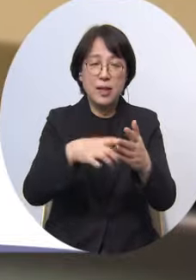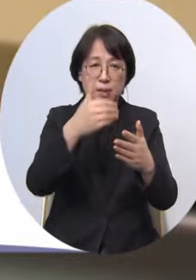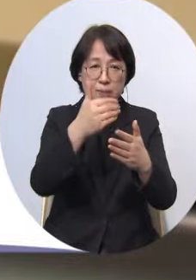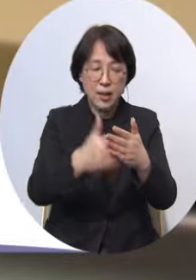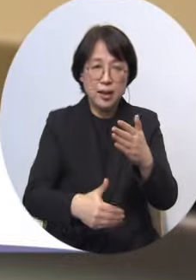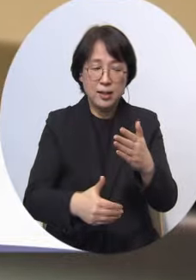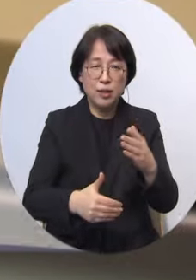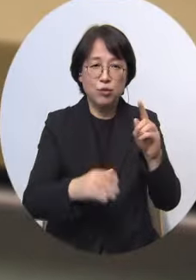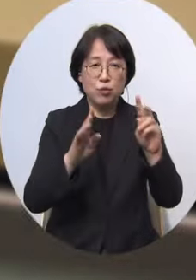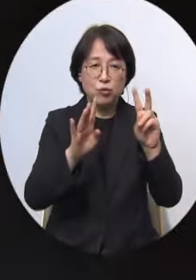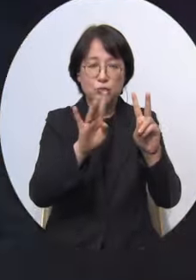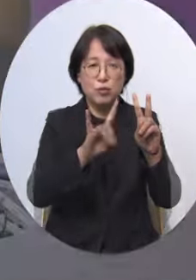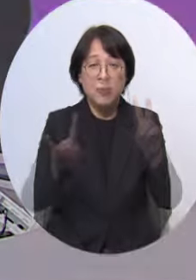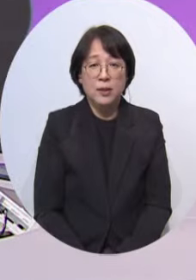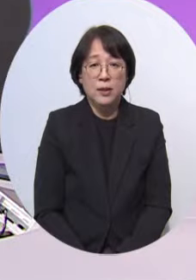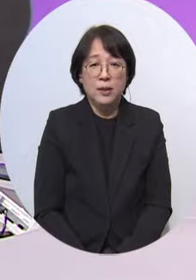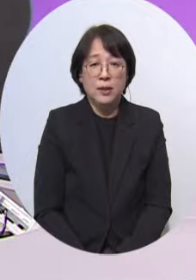혜택도 다양해집니다.